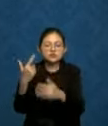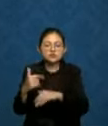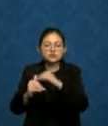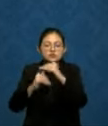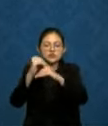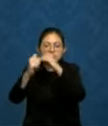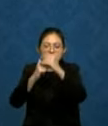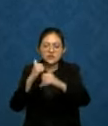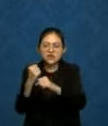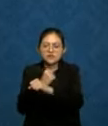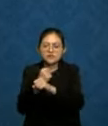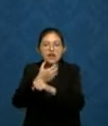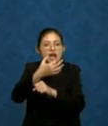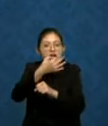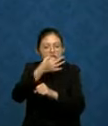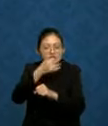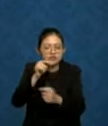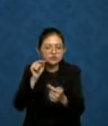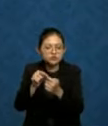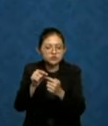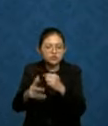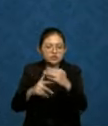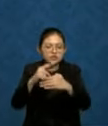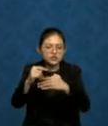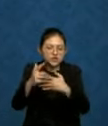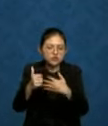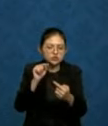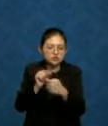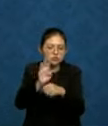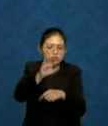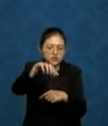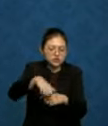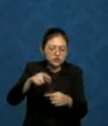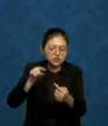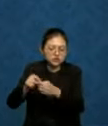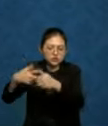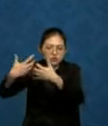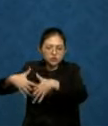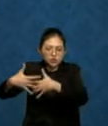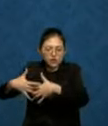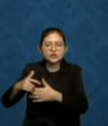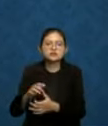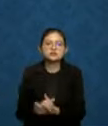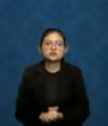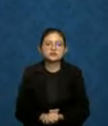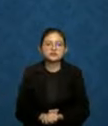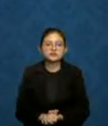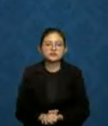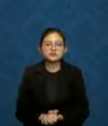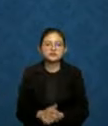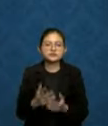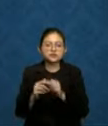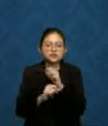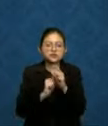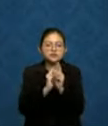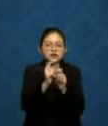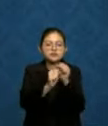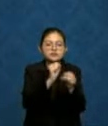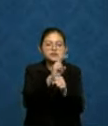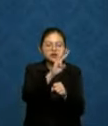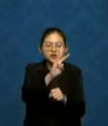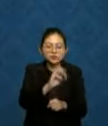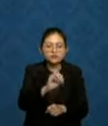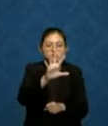แรงงานให้ตรงตามความต้องการของตลาดตามสถิติแรงงานประจำปี2565อย่างที่ผมได้อภิปรายไปไว้